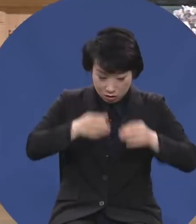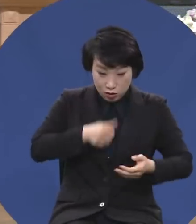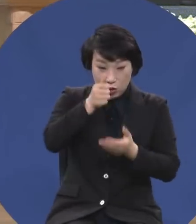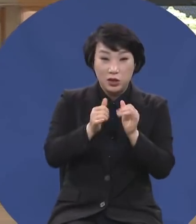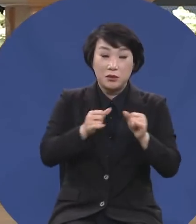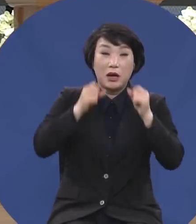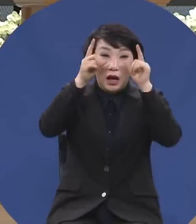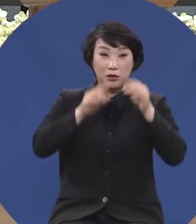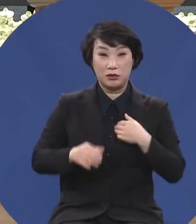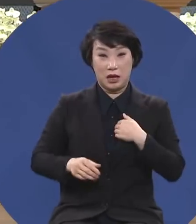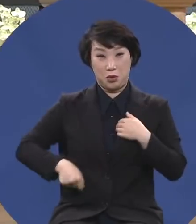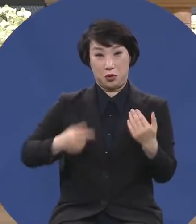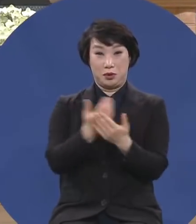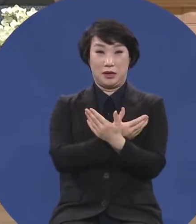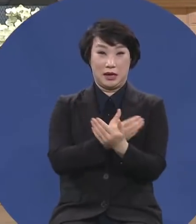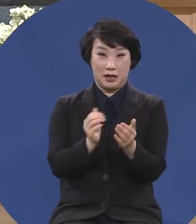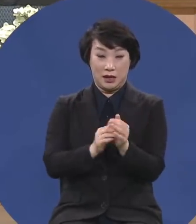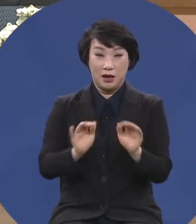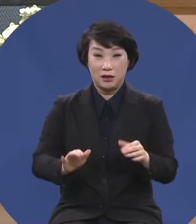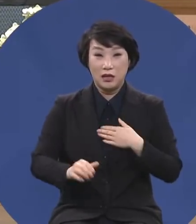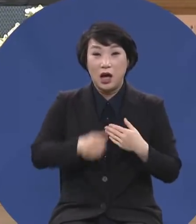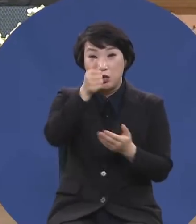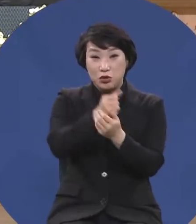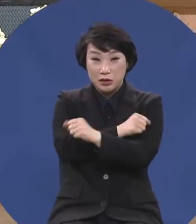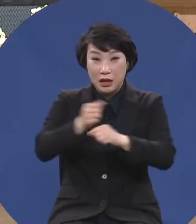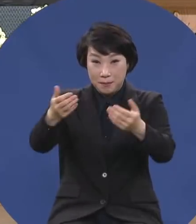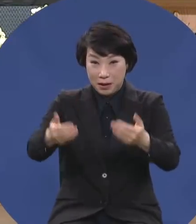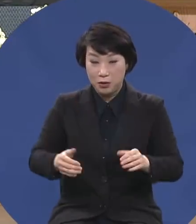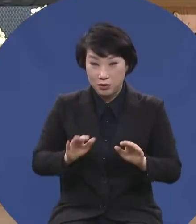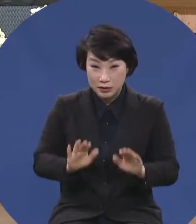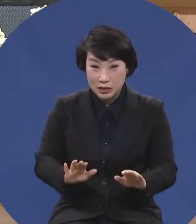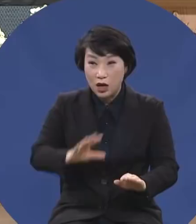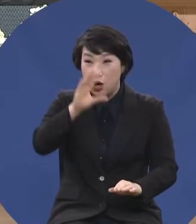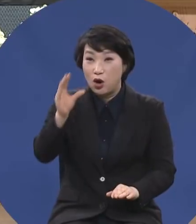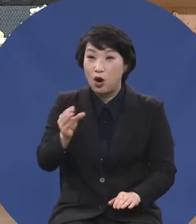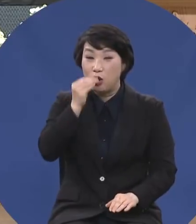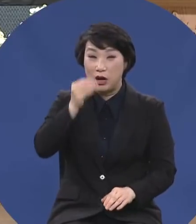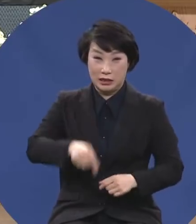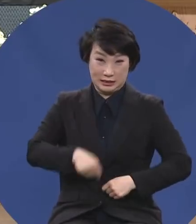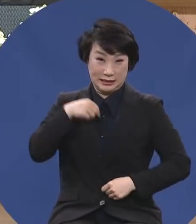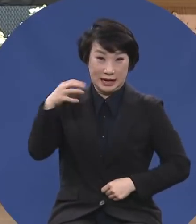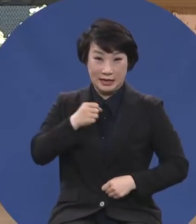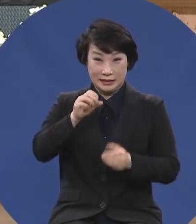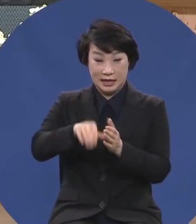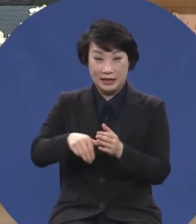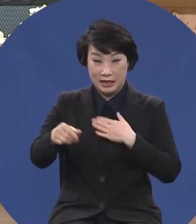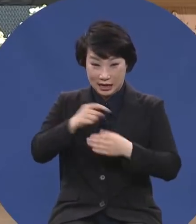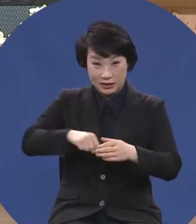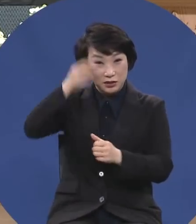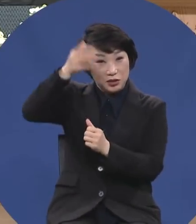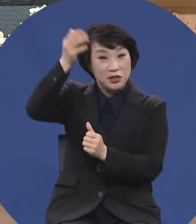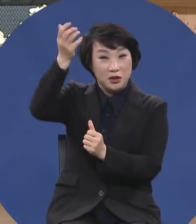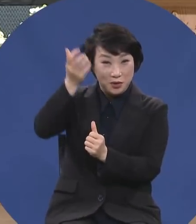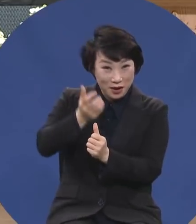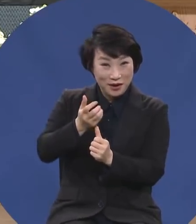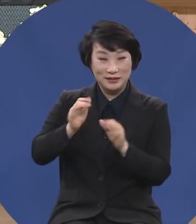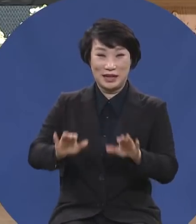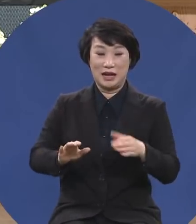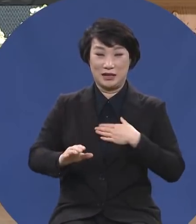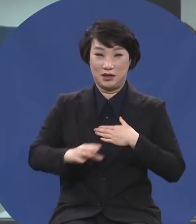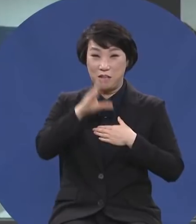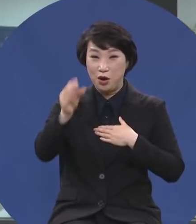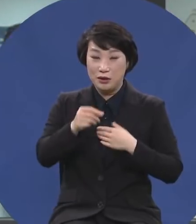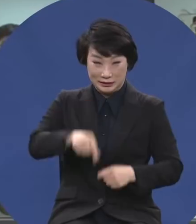깨닫고 회개시켜서 내가 죄사함 받고 거룩함을 의롭게 할 때 성령이 오셔서 거룩함과